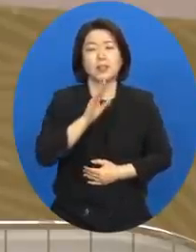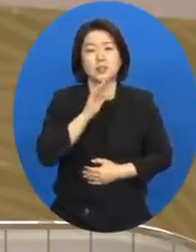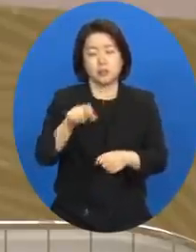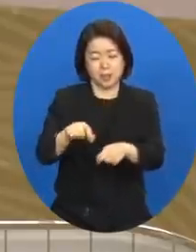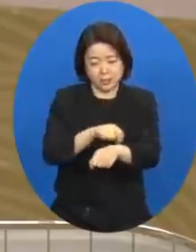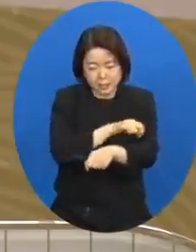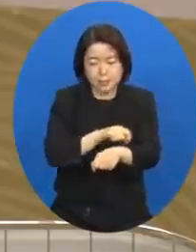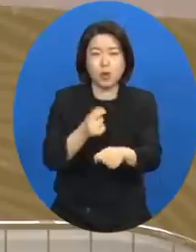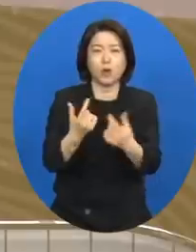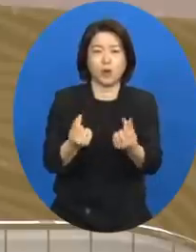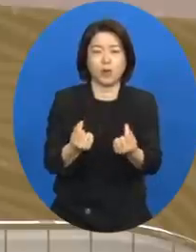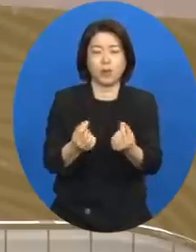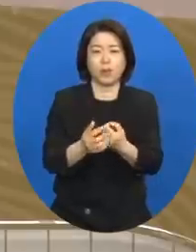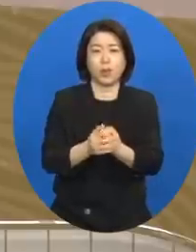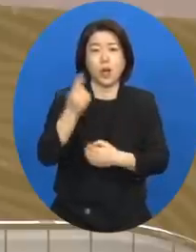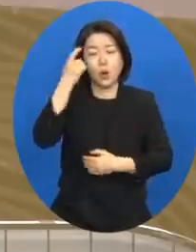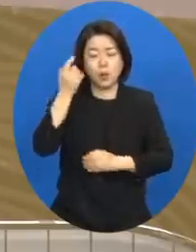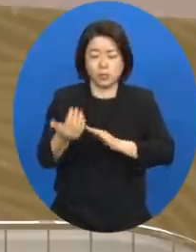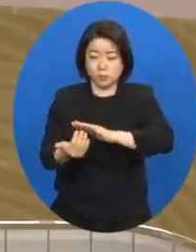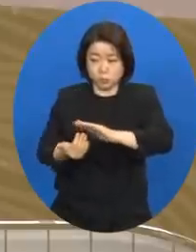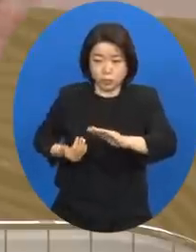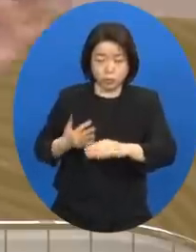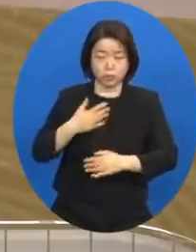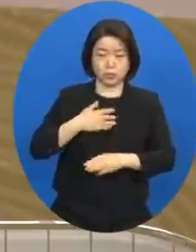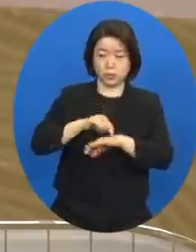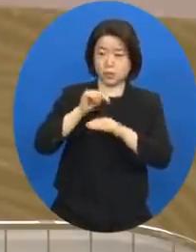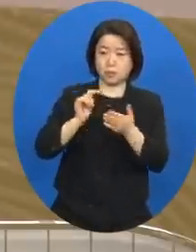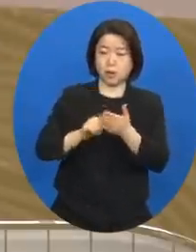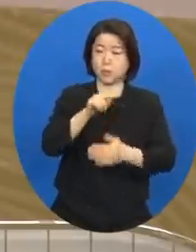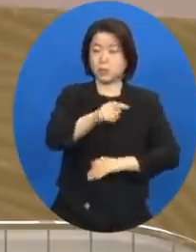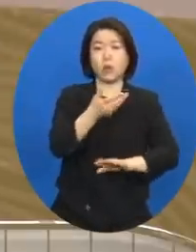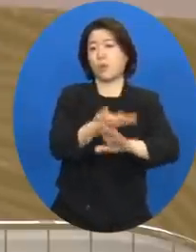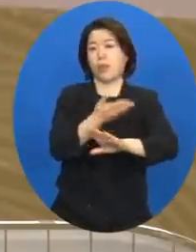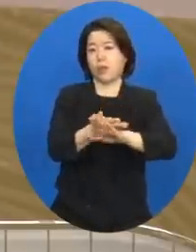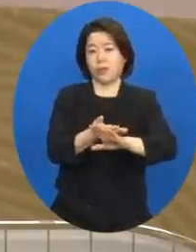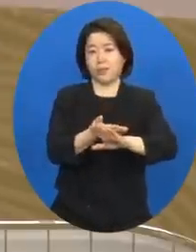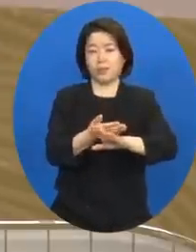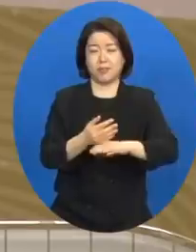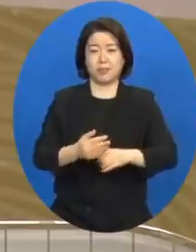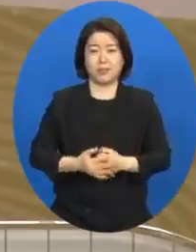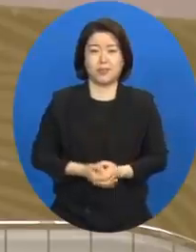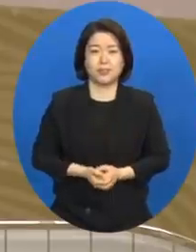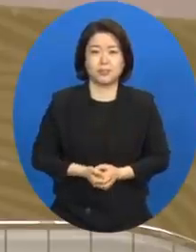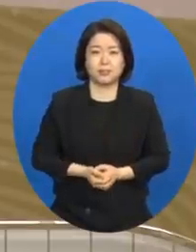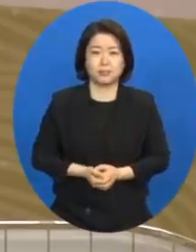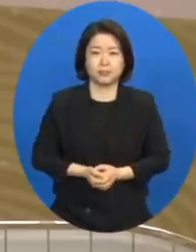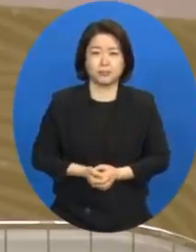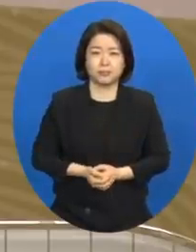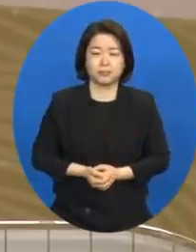특별한 것이었어요. 왜냐하면 그 전까지 제 마음이 전혀 그렇지 않았기 때문입니다.